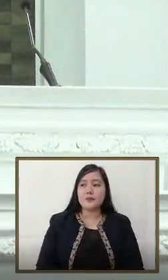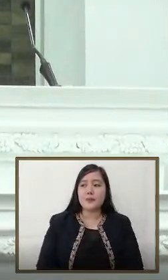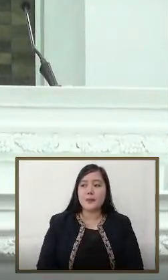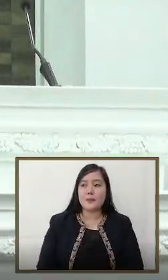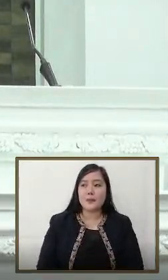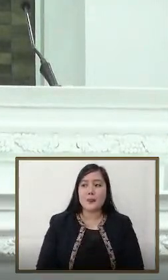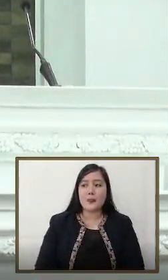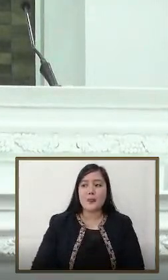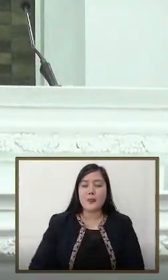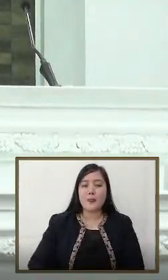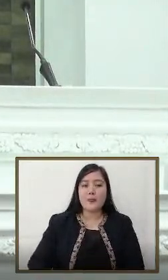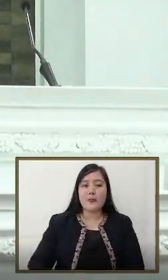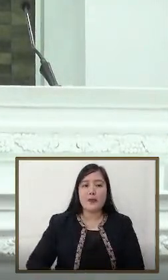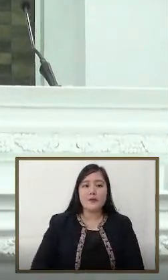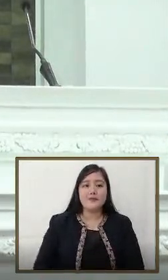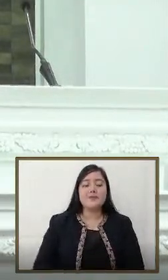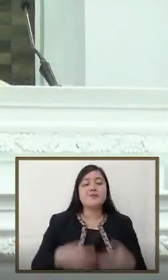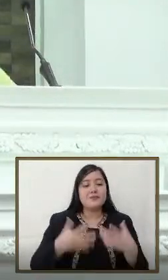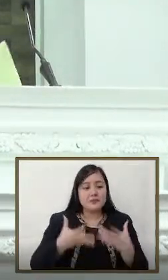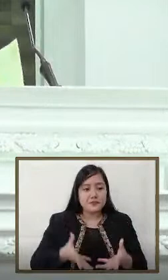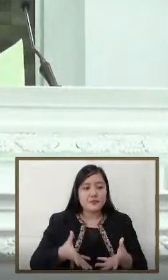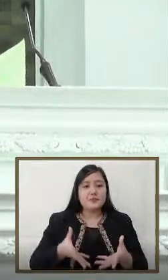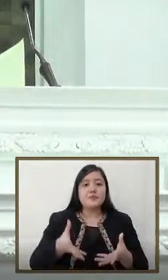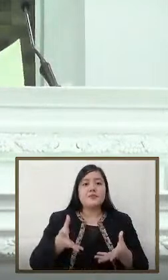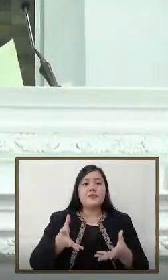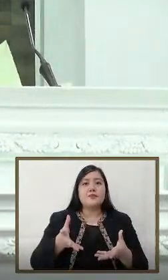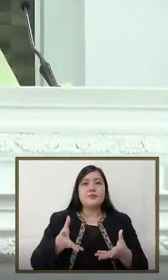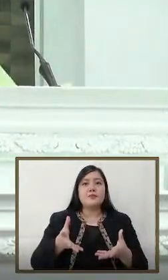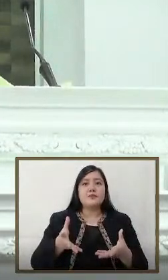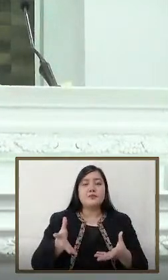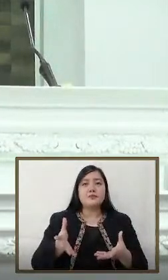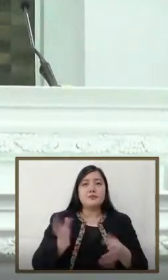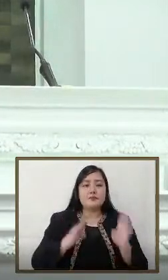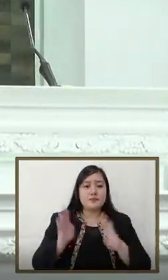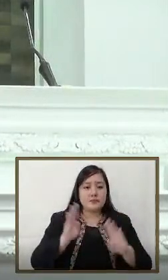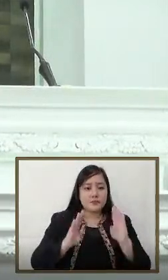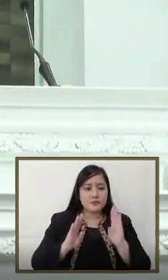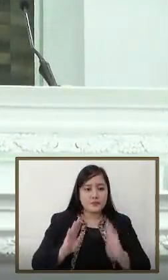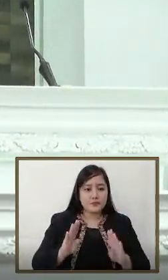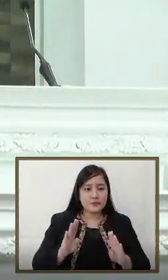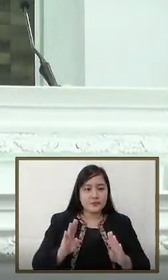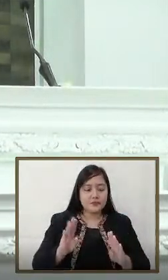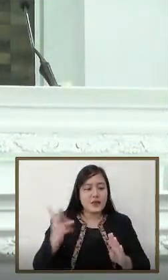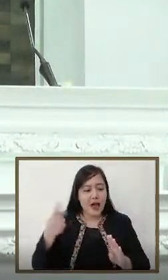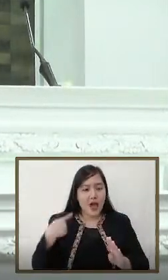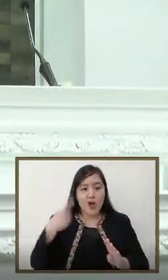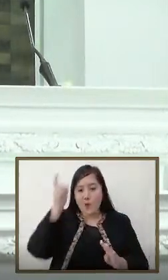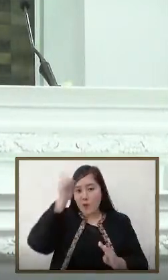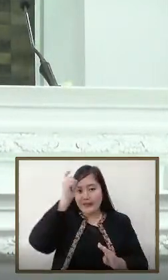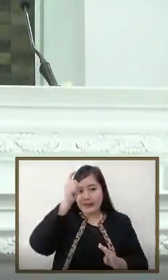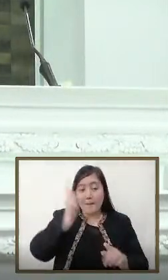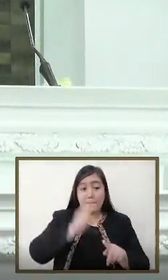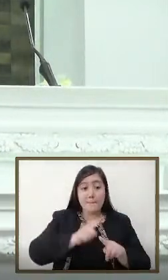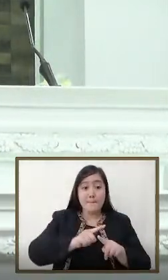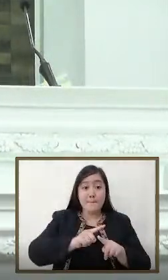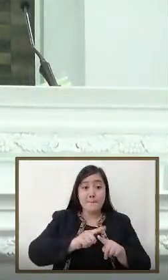Mayroong kaalaman na mula sa kanila at hindi sa kaalaman mula sa